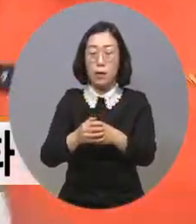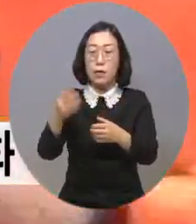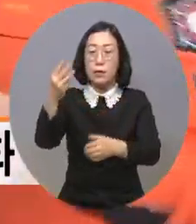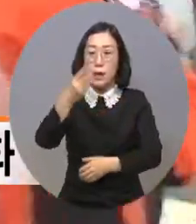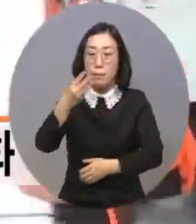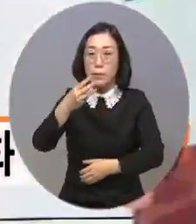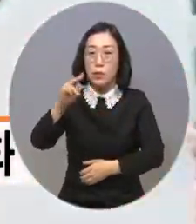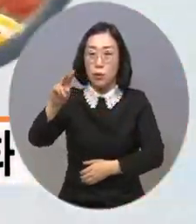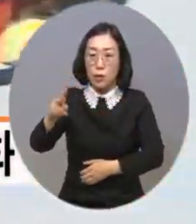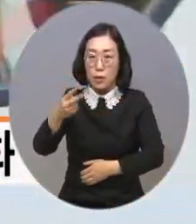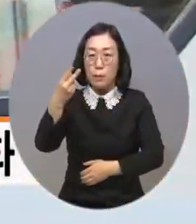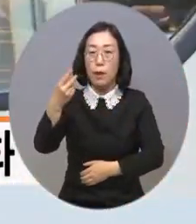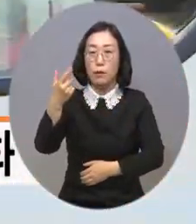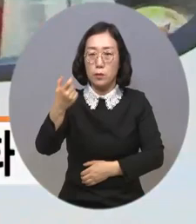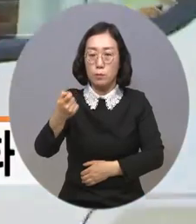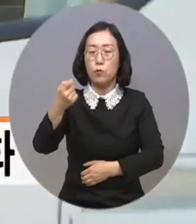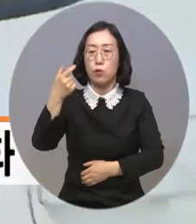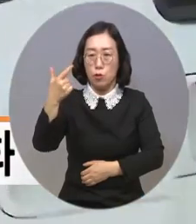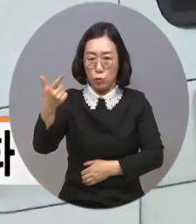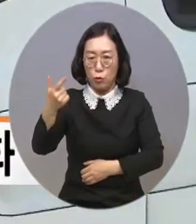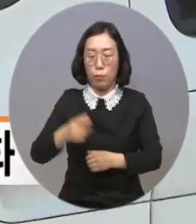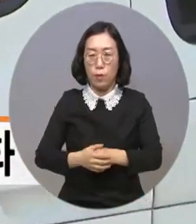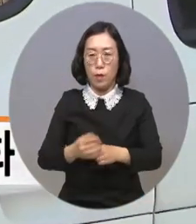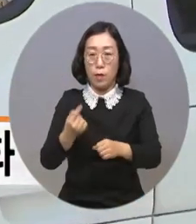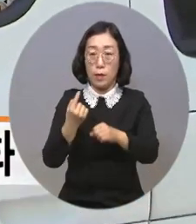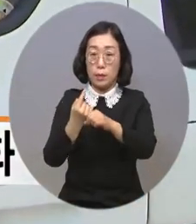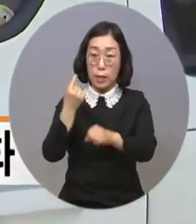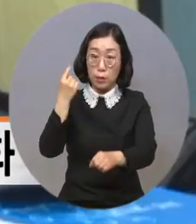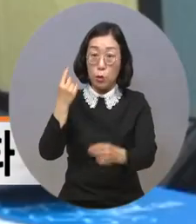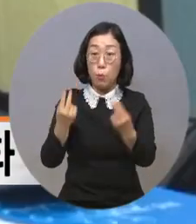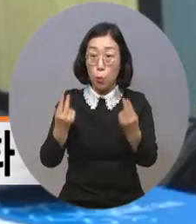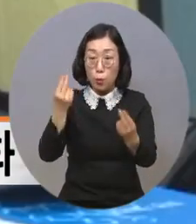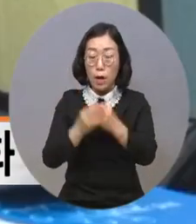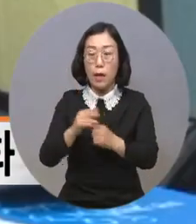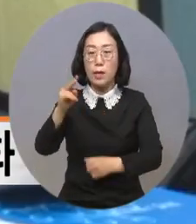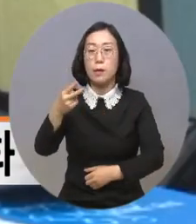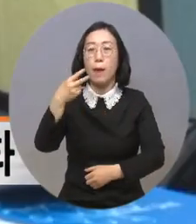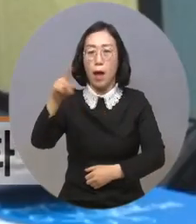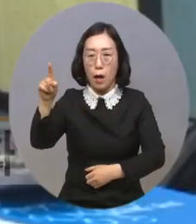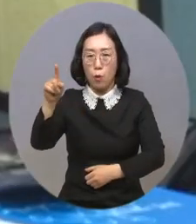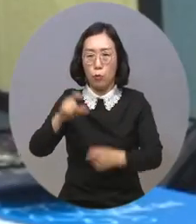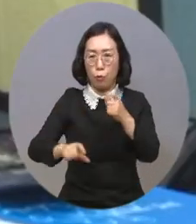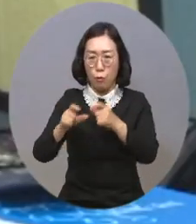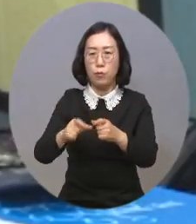3,226건가량으로 전년보다 약 201건 늘었습니다.